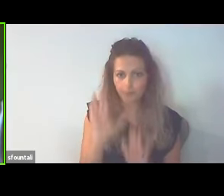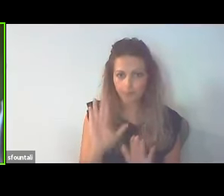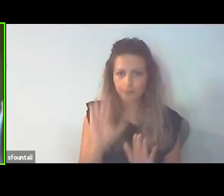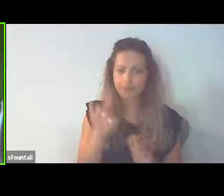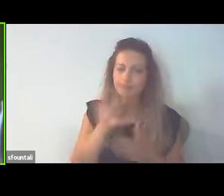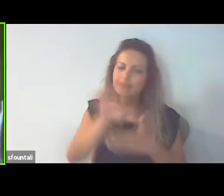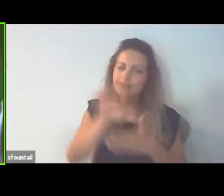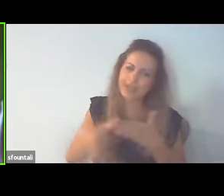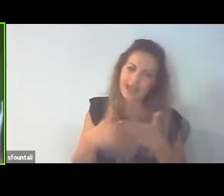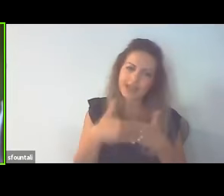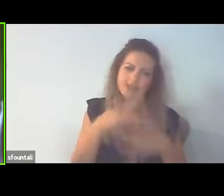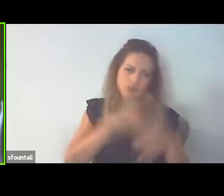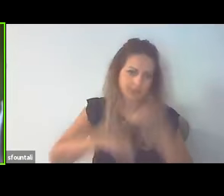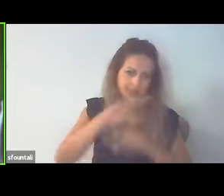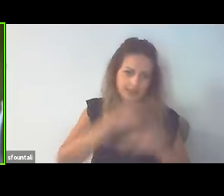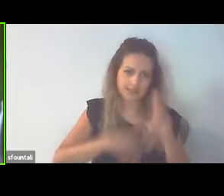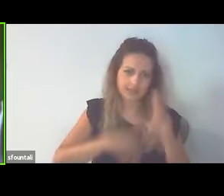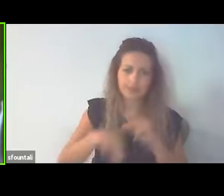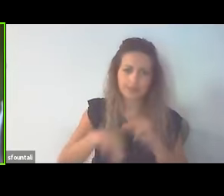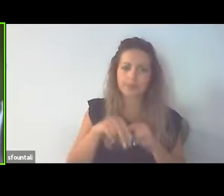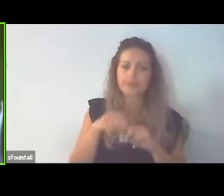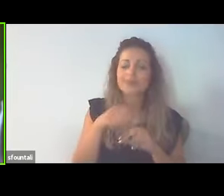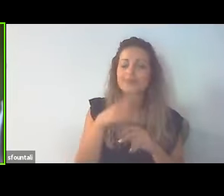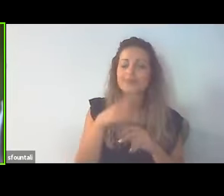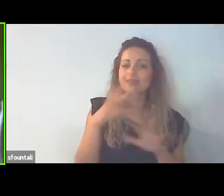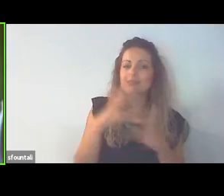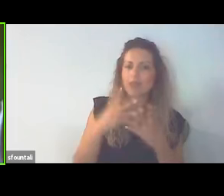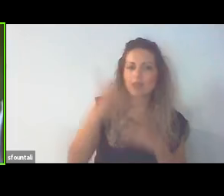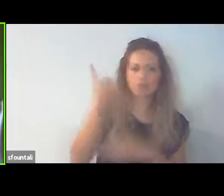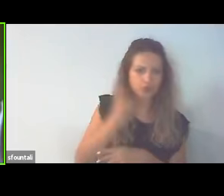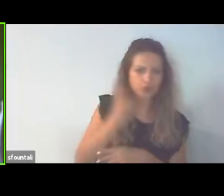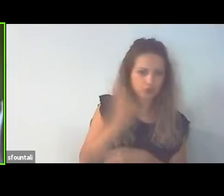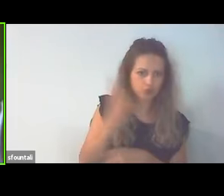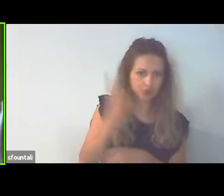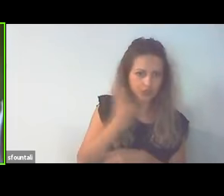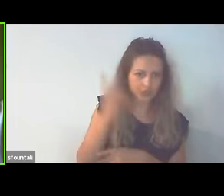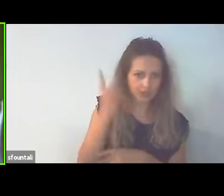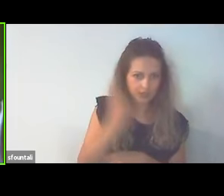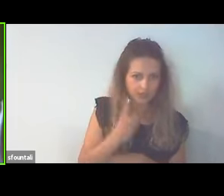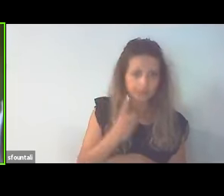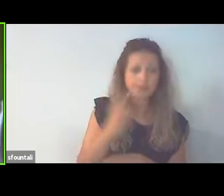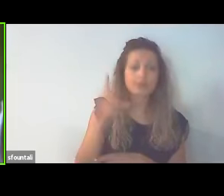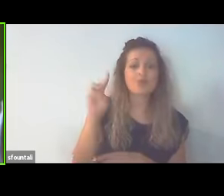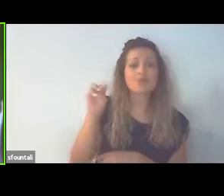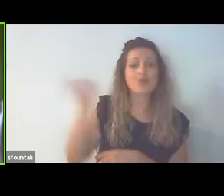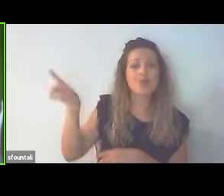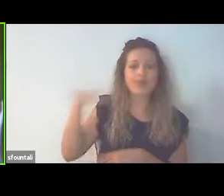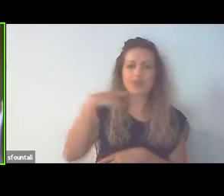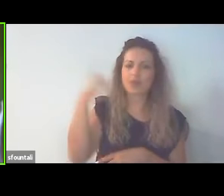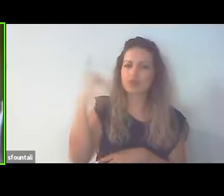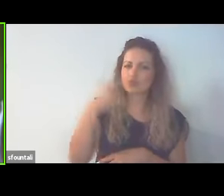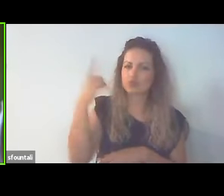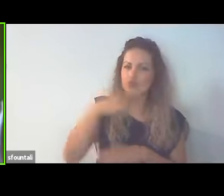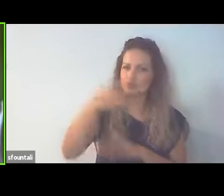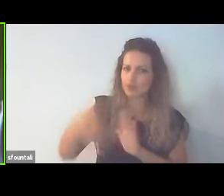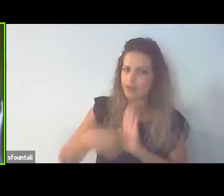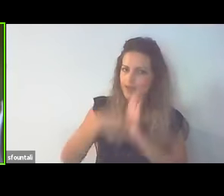συζήτηση, τα στατιστικά ήταν αμήλικτα που μας τα παρουσίασε και η Μόνικα και από μόνο τους απαντάνε